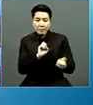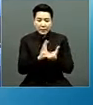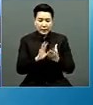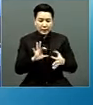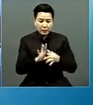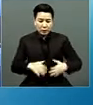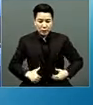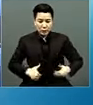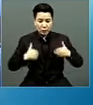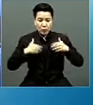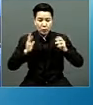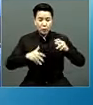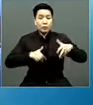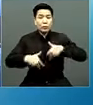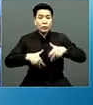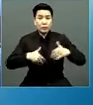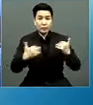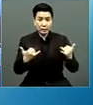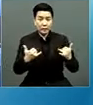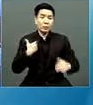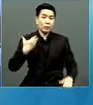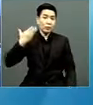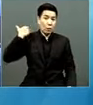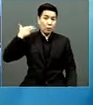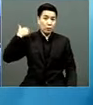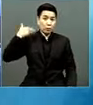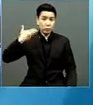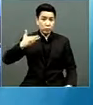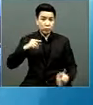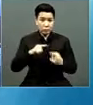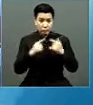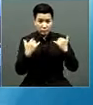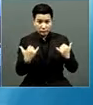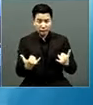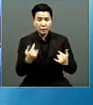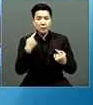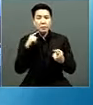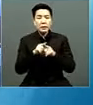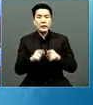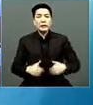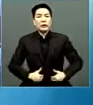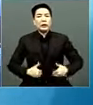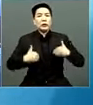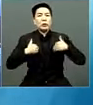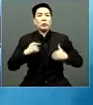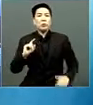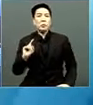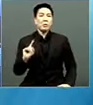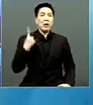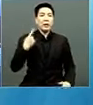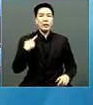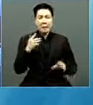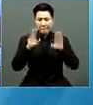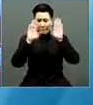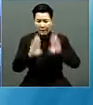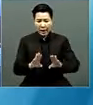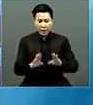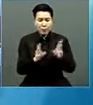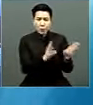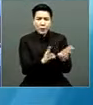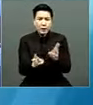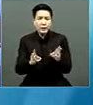อชีวิตของประชาชนนะครับจากอดีตมาถึงใหม่นี้ที่เรียกว่าเป็น new normal ที่เราใช้ทับศัพท์กันตรงนี้นะครับหรือชีวิตวิ